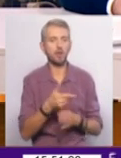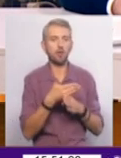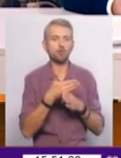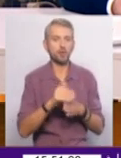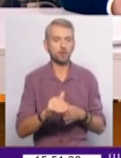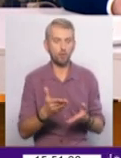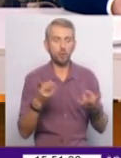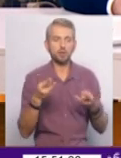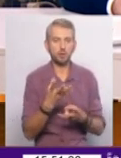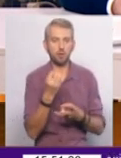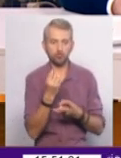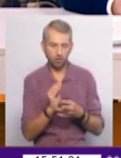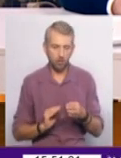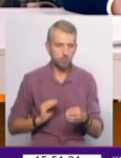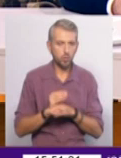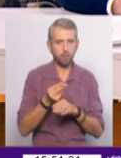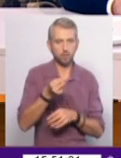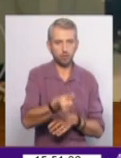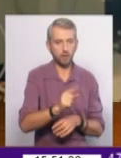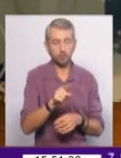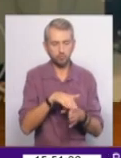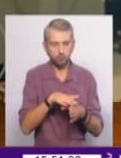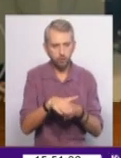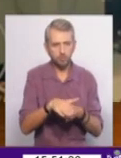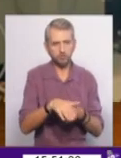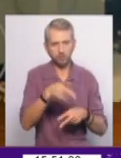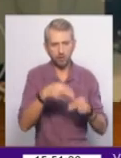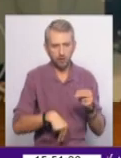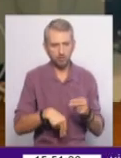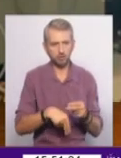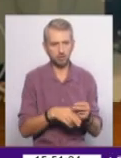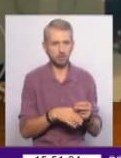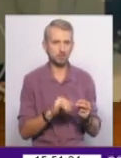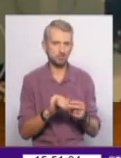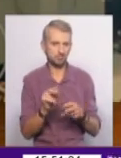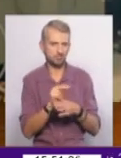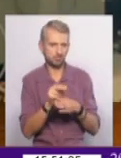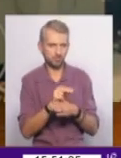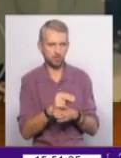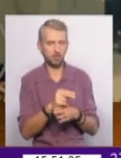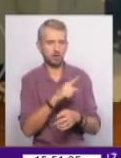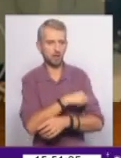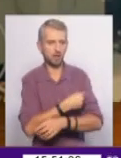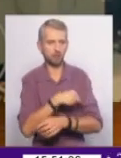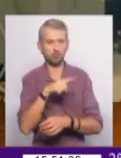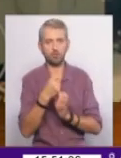частково треба ще дофінансування для того, щоб завершити повністю і привести до ладу нашу 11-ту лікарню. Тому що ремонтні роботи там не відбувалися